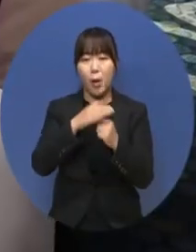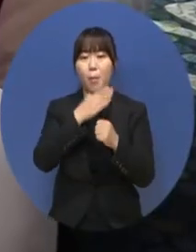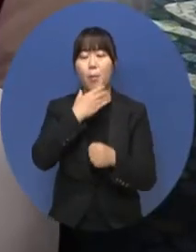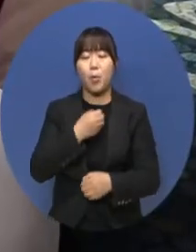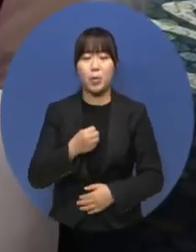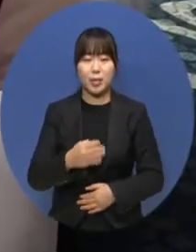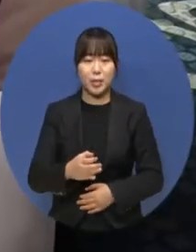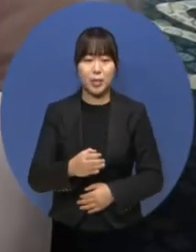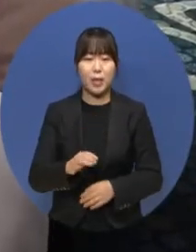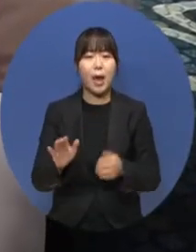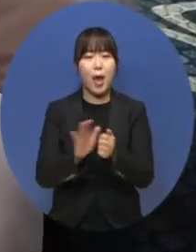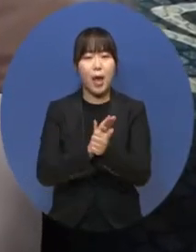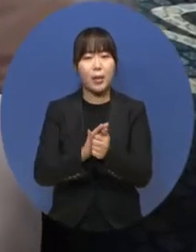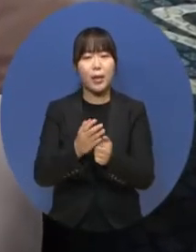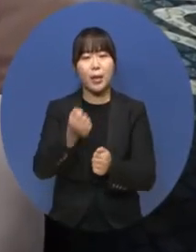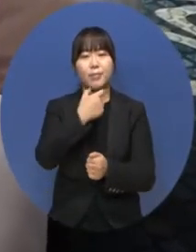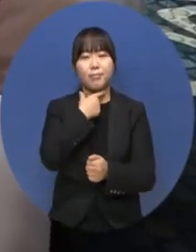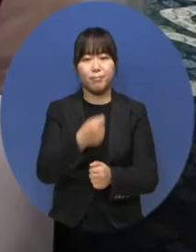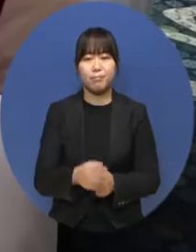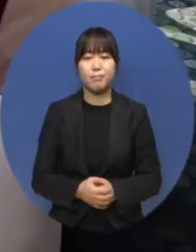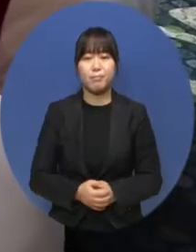혜택으로 이어지기를 기대합니다.